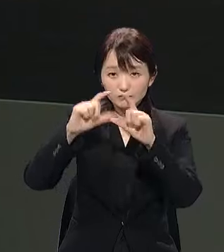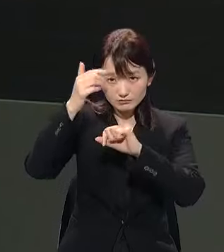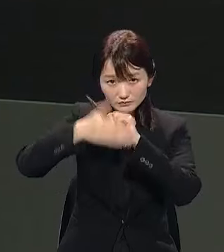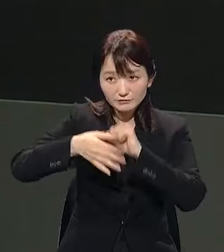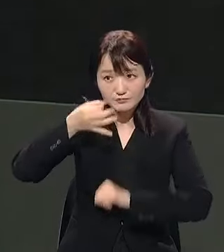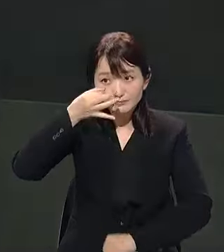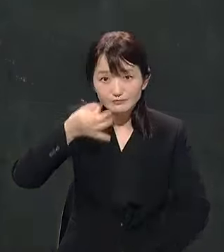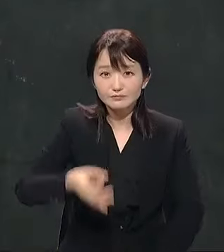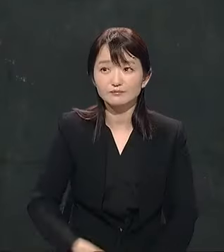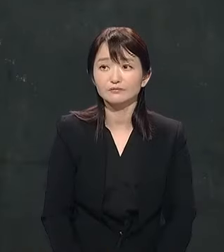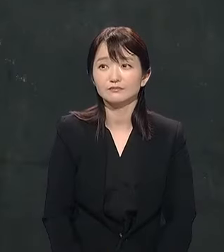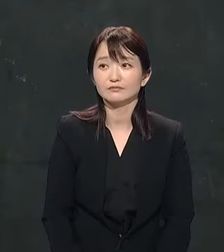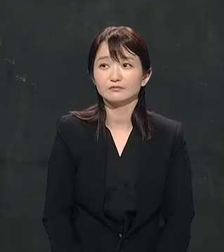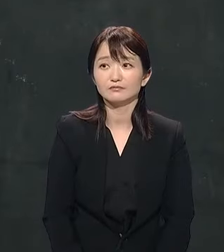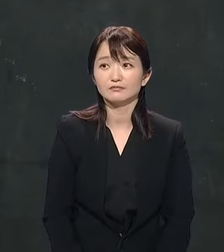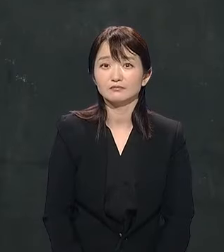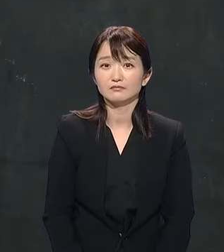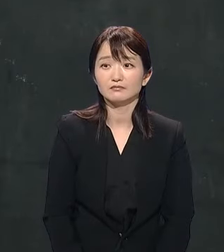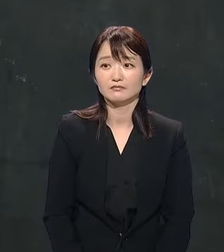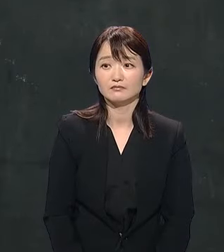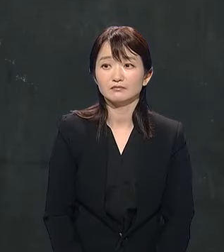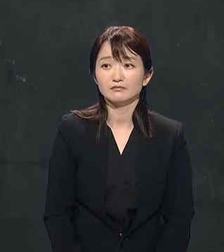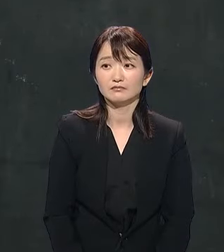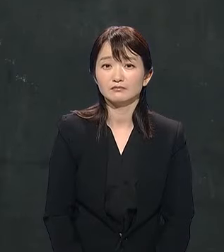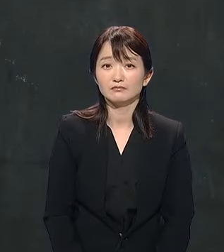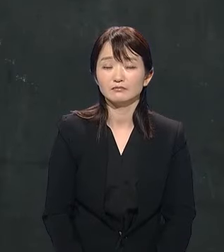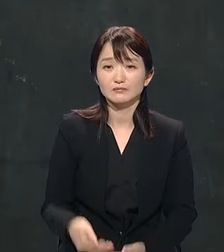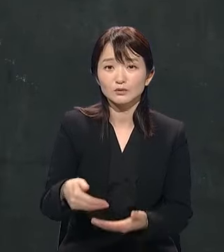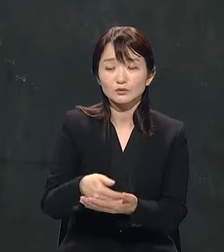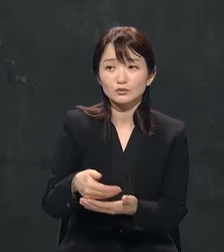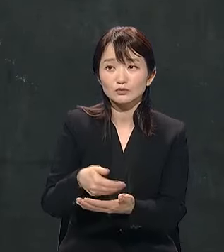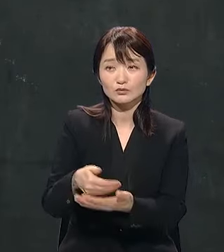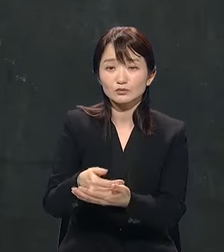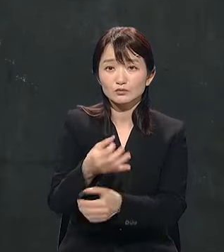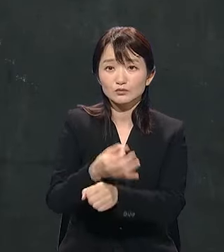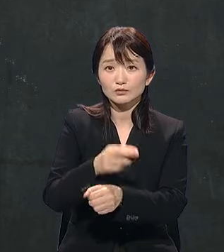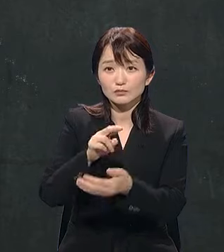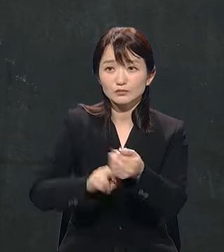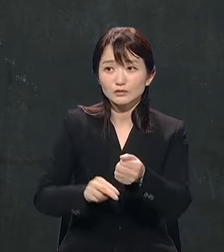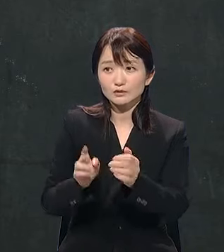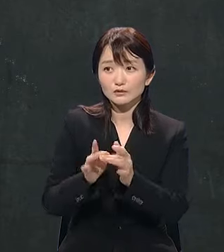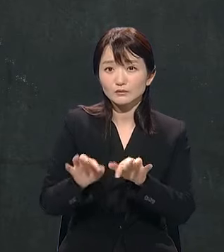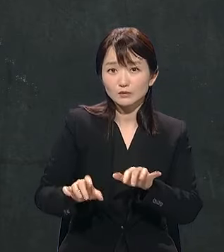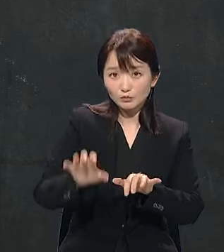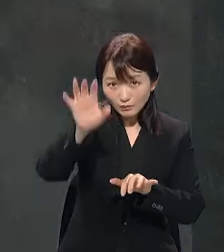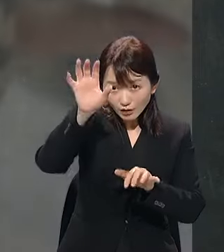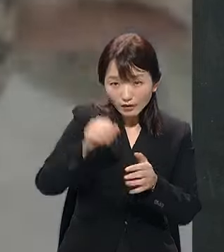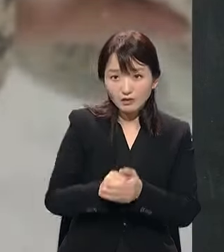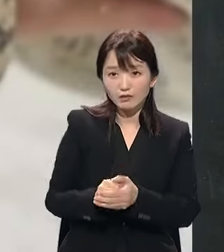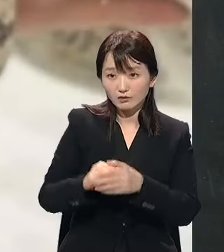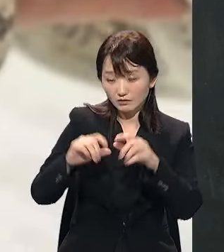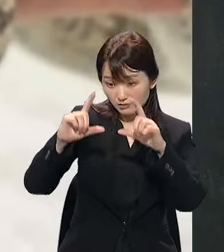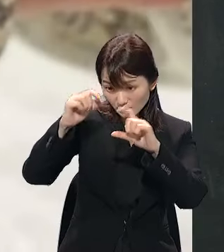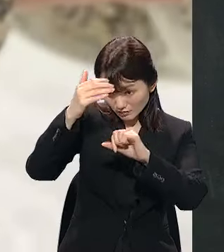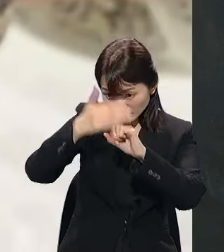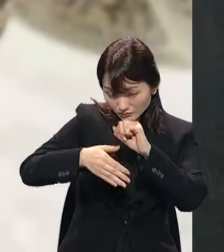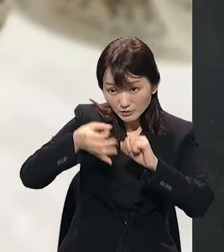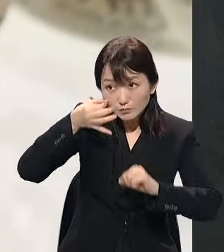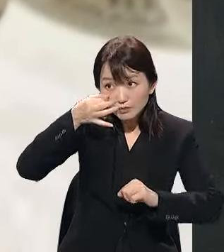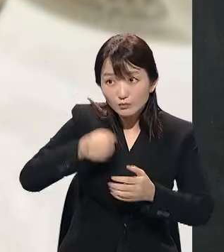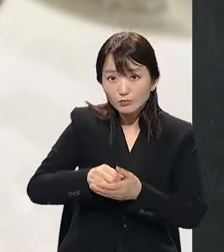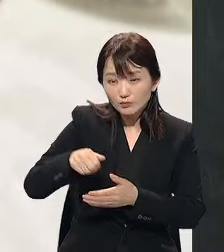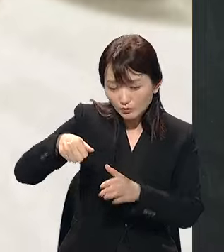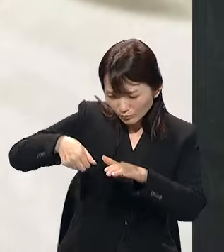만나보시죠. 자, 중고거래 어플에 올라온 글인데요. 사람 손에 뱀이 칭칭 감겨 있습니다. 뱀도 중고로 팔겠다는